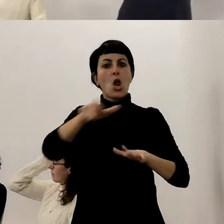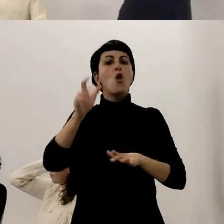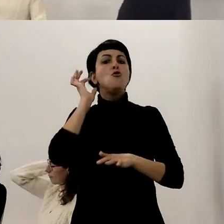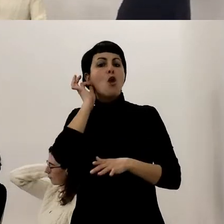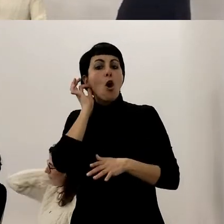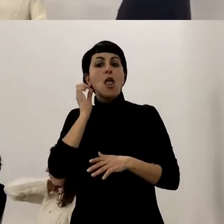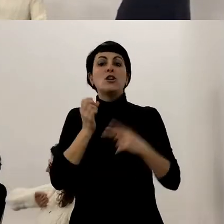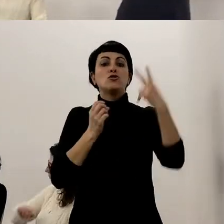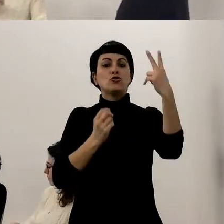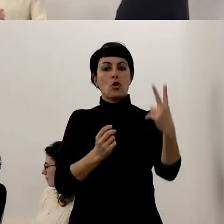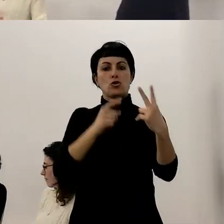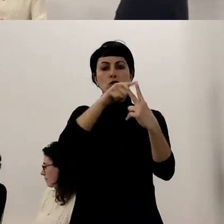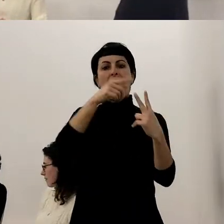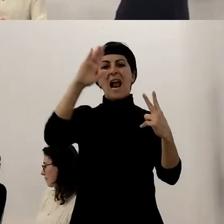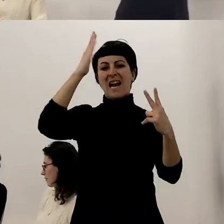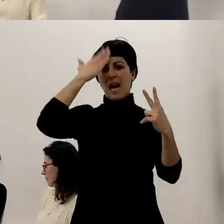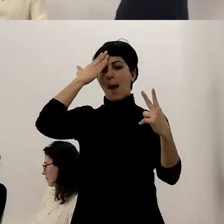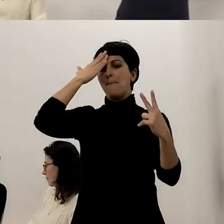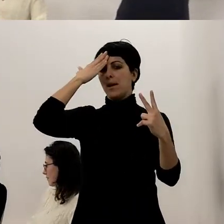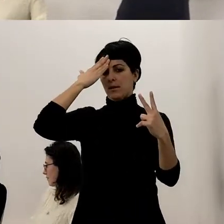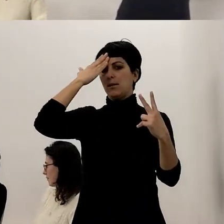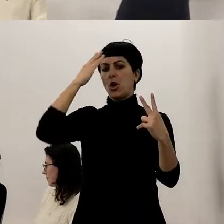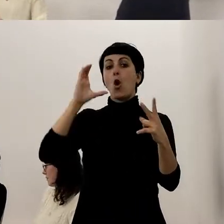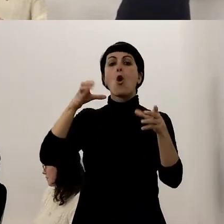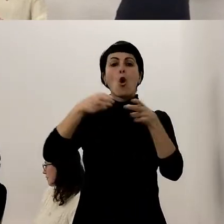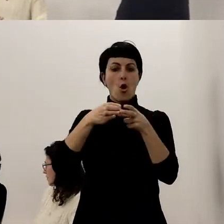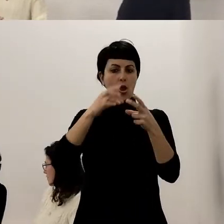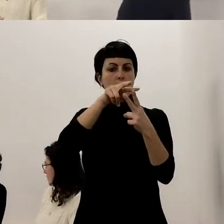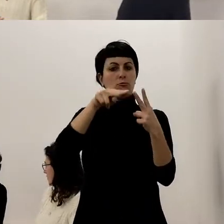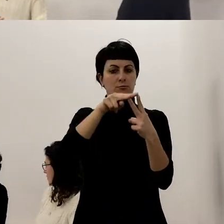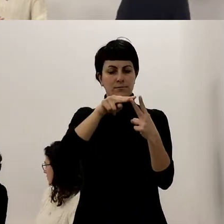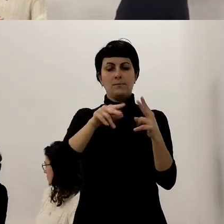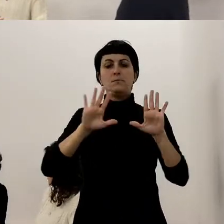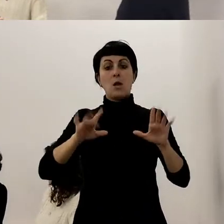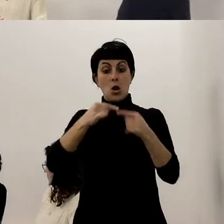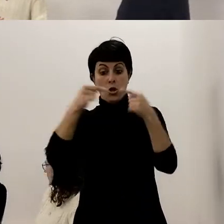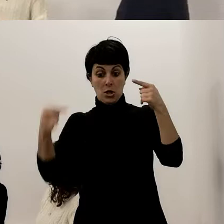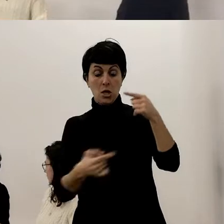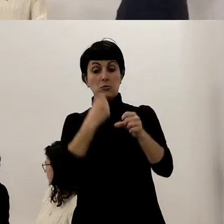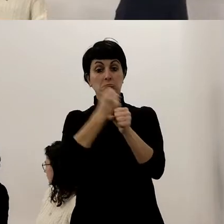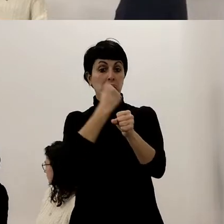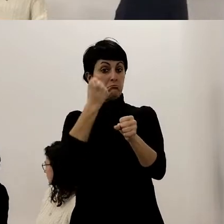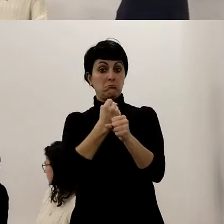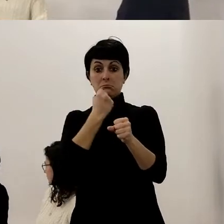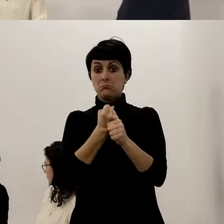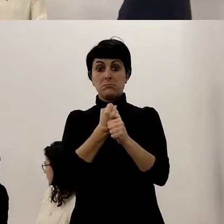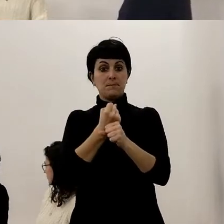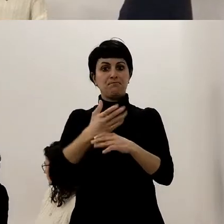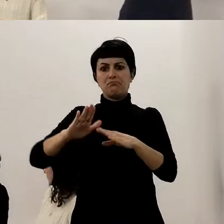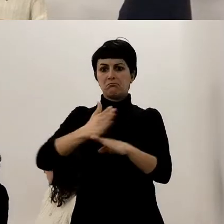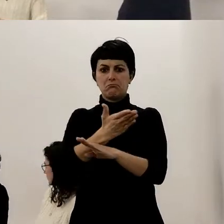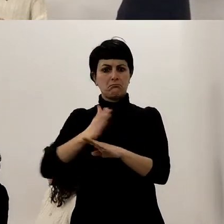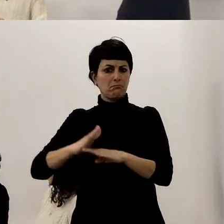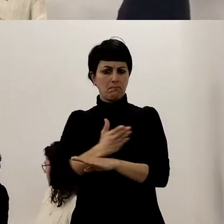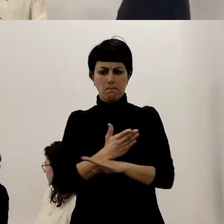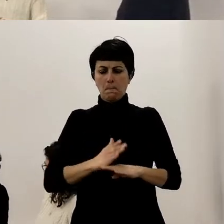caps de colla, i fora de les tasques pròpies de caps de colla, tota la resta de tasques ens ho repartim per igual entre tota la colla.